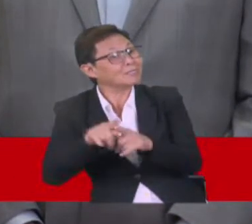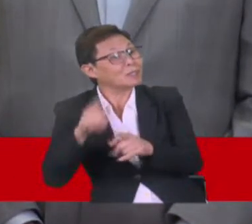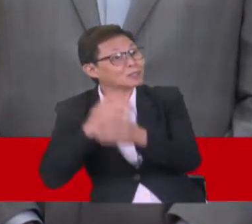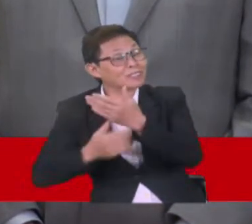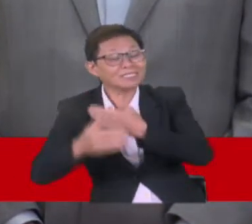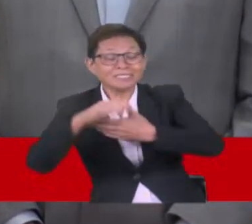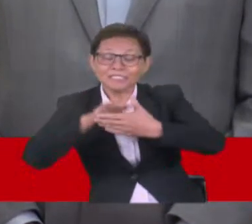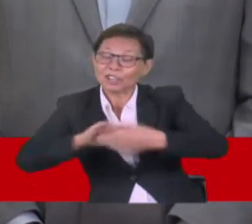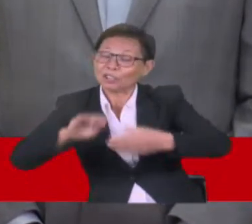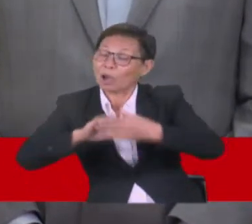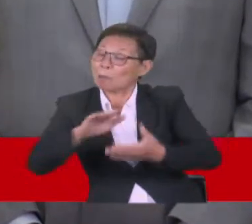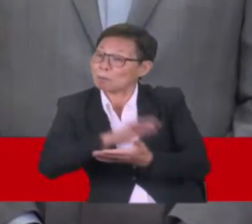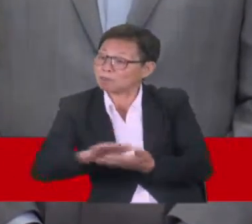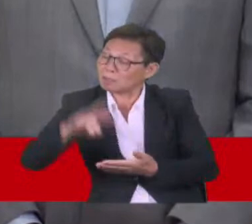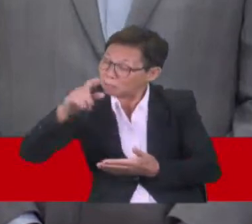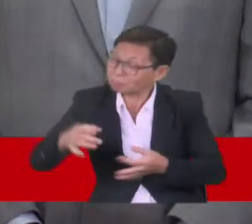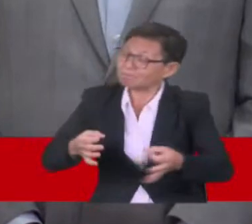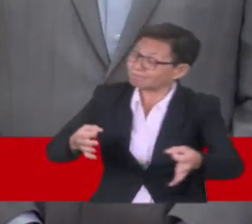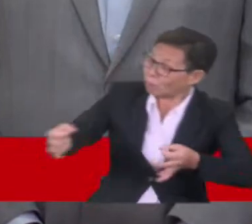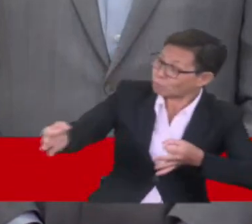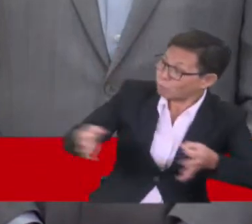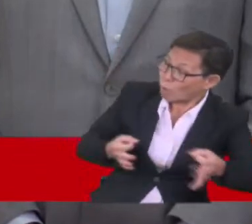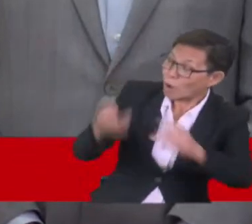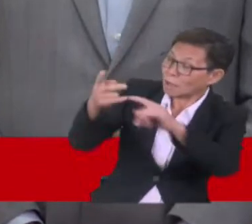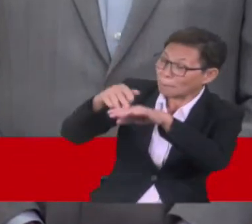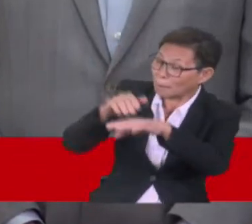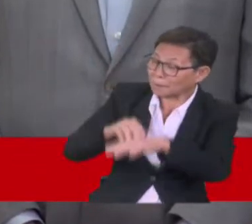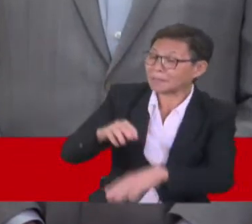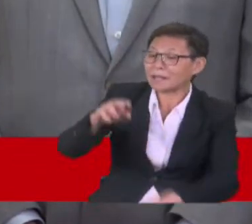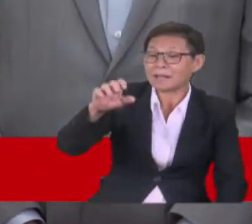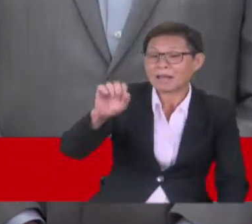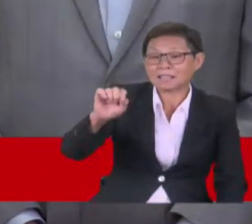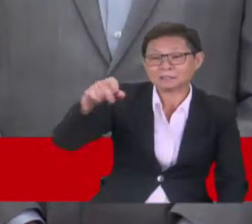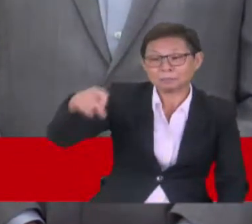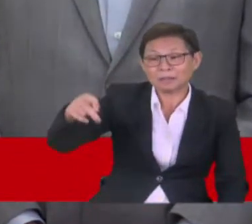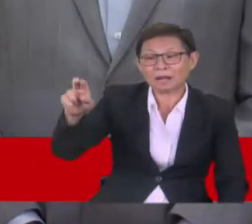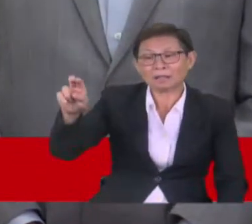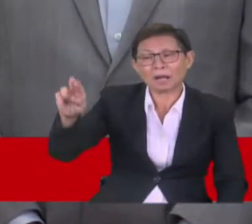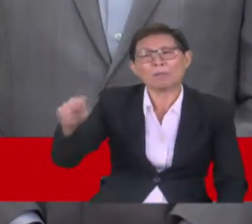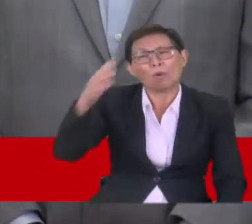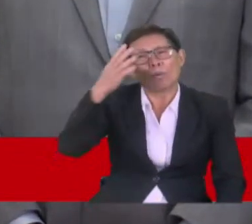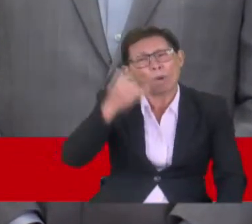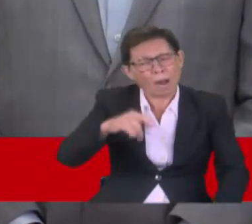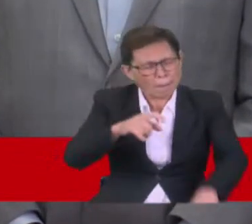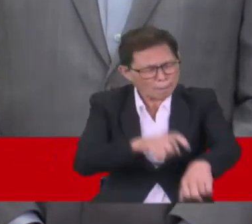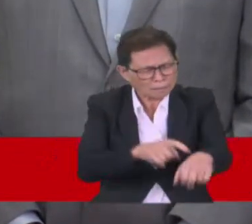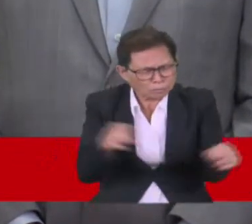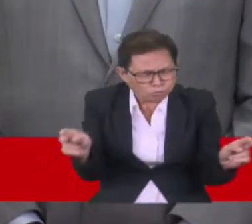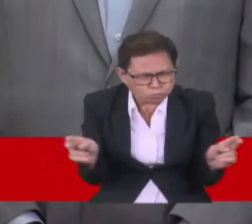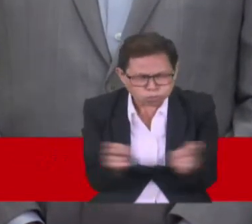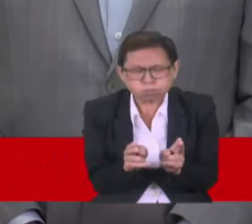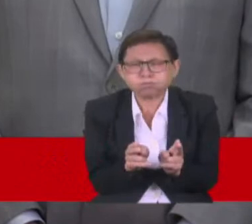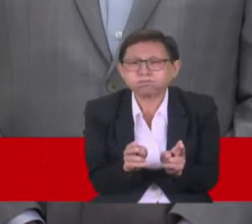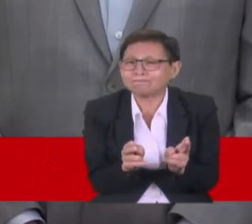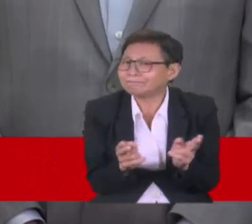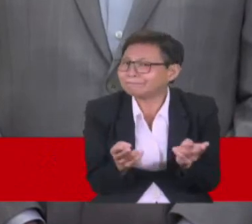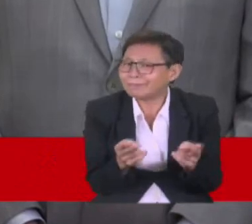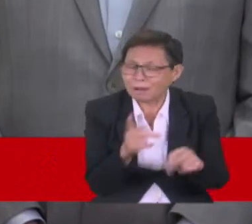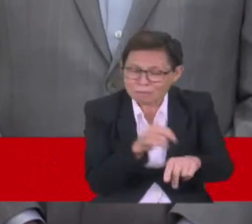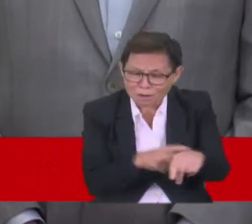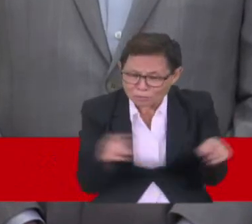Dia kena Jelaskan kepada badannya saat Mengapa dalam masa singkat begitu